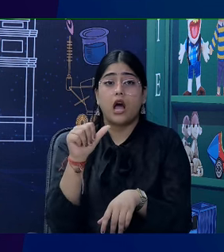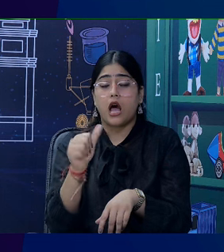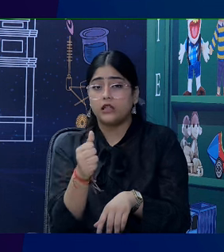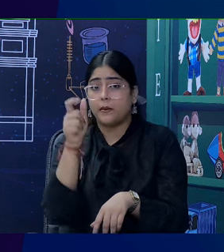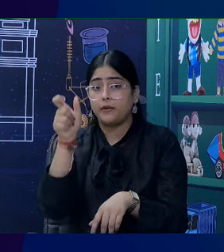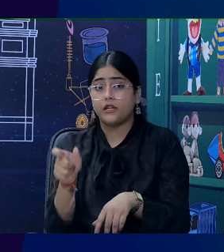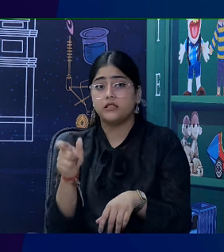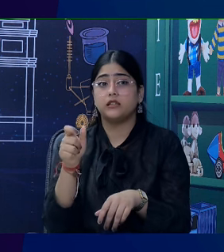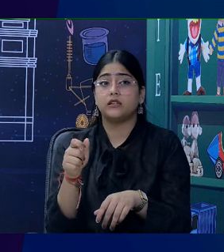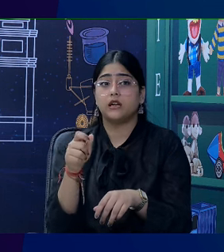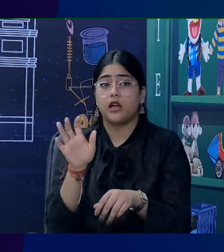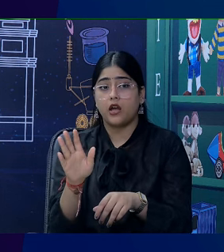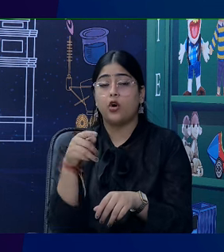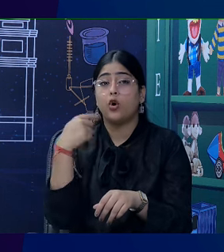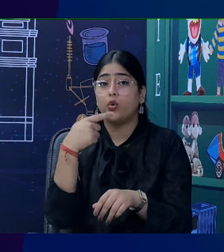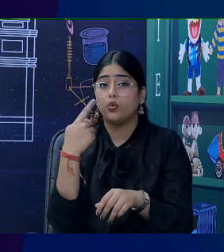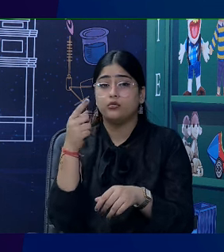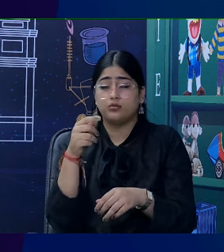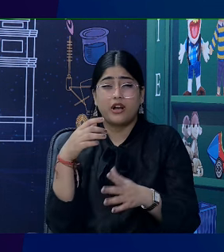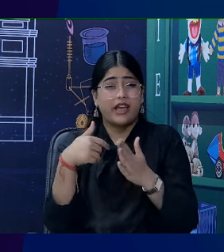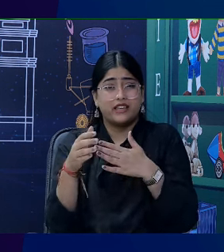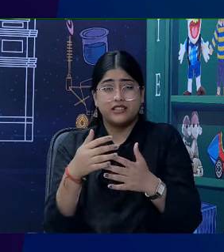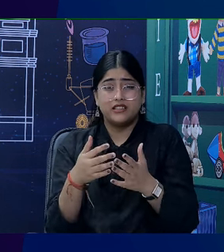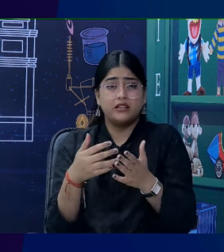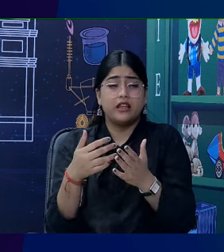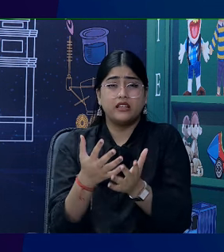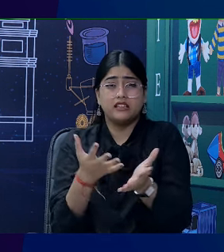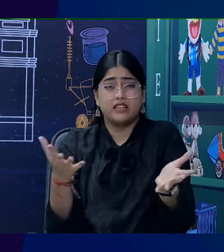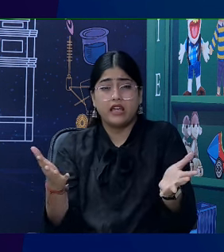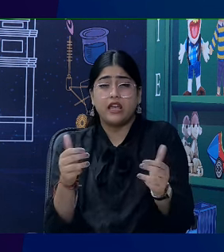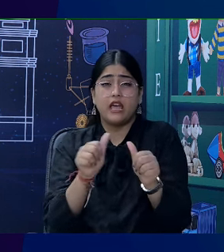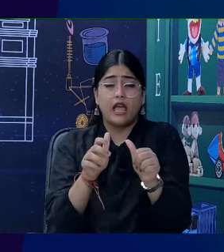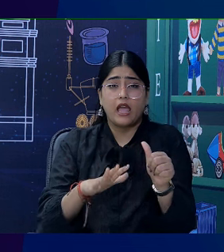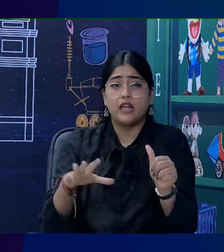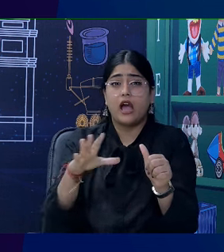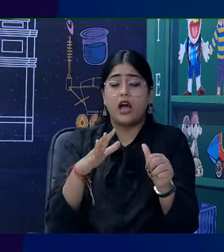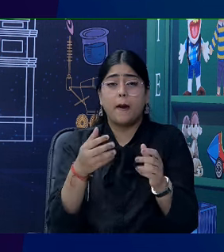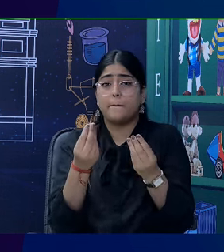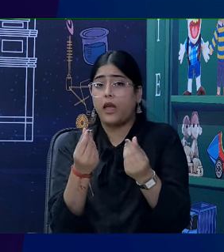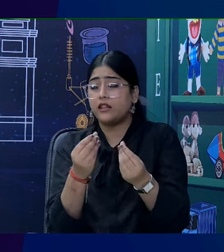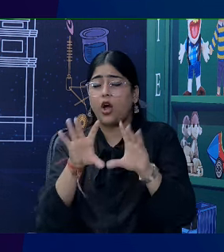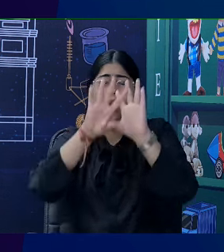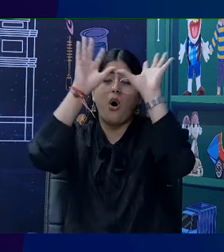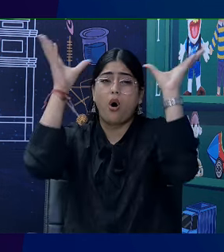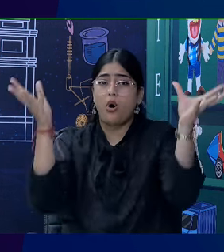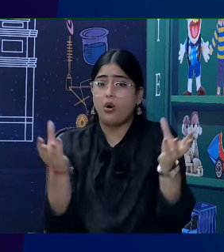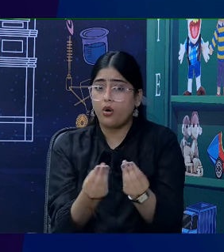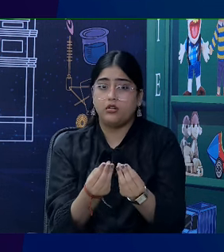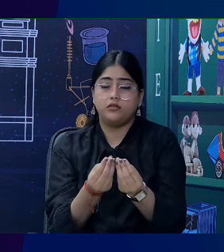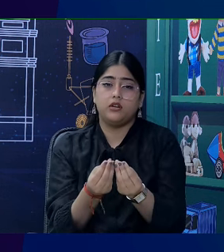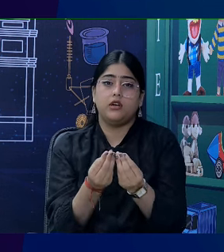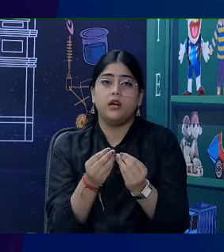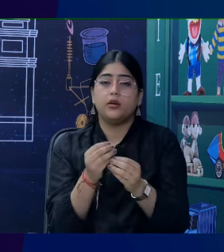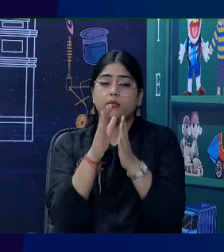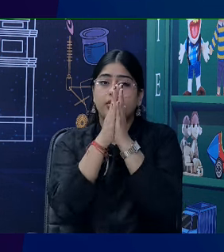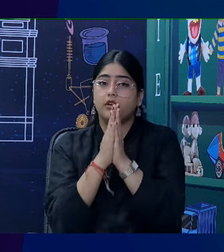का पूरा जो राज्य था वो उस पर निछावर कर दिया यानी इसको अर्पित कर दिया लोग करते हैं ना अपने कोई चीज भगवान के नाम पर वैसे इसने इस मंदिर के नाम पर